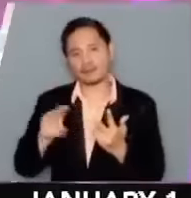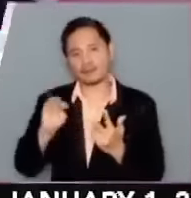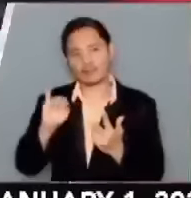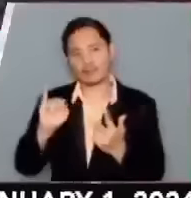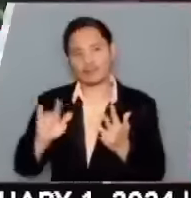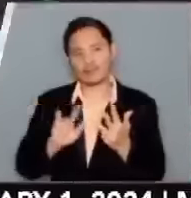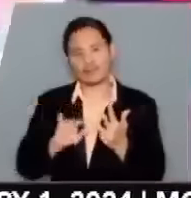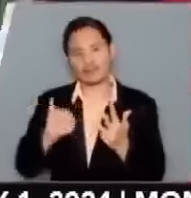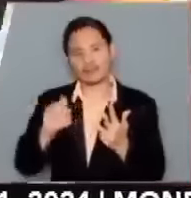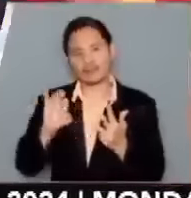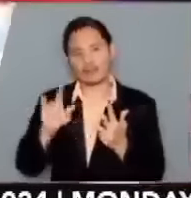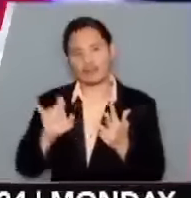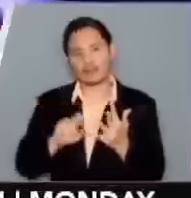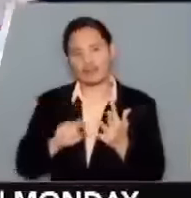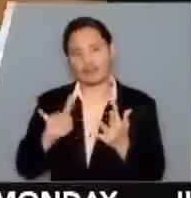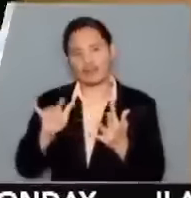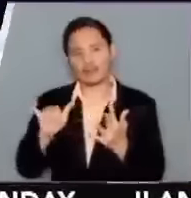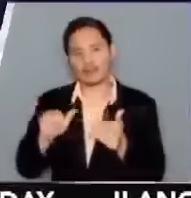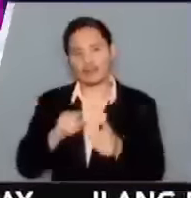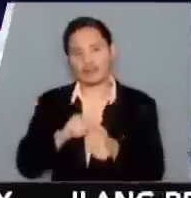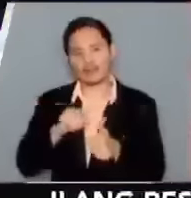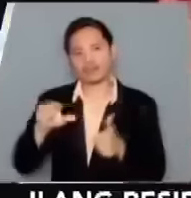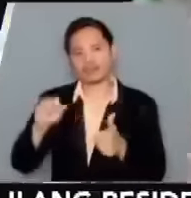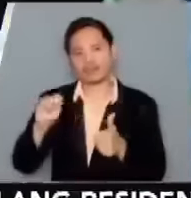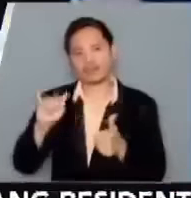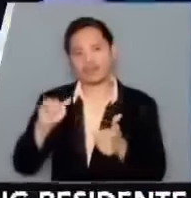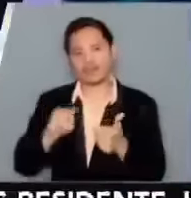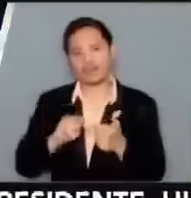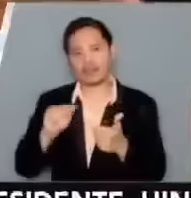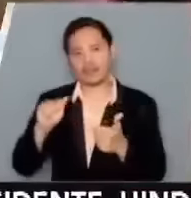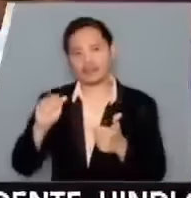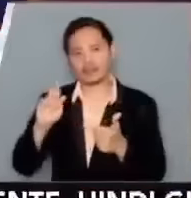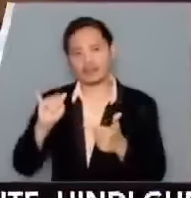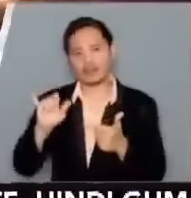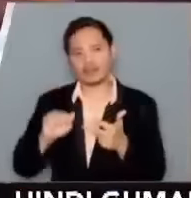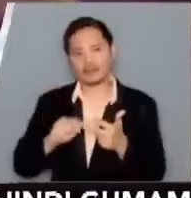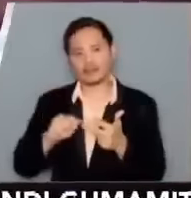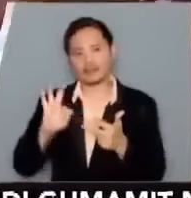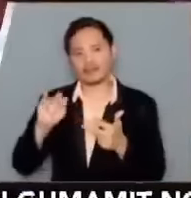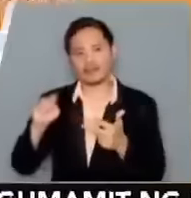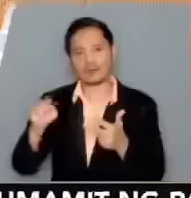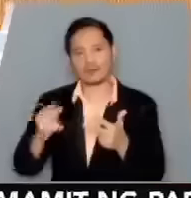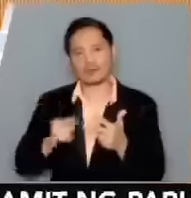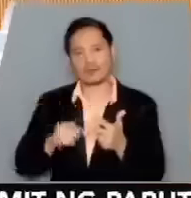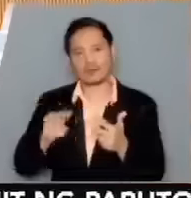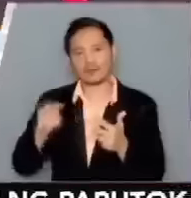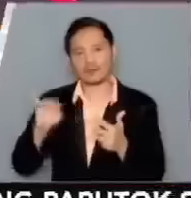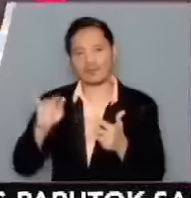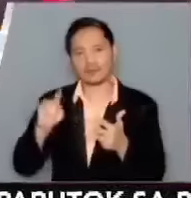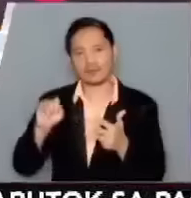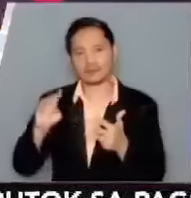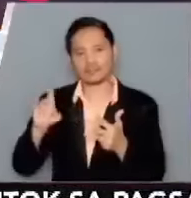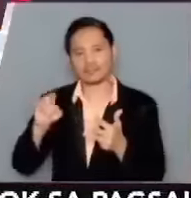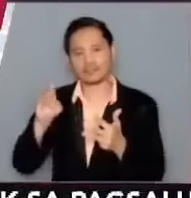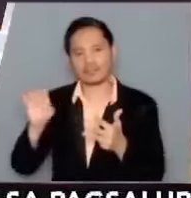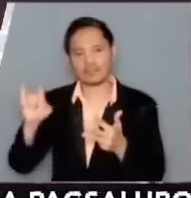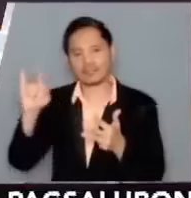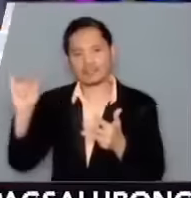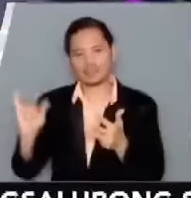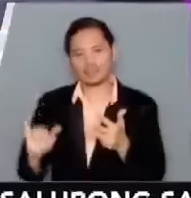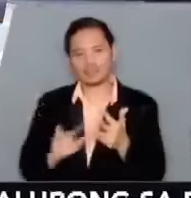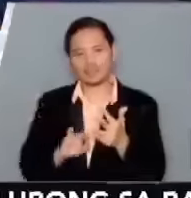Alcantara, Sanya Lopez, Andrea Torres, Faith Da Silva, Michelle Marquez D, Ken Chan, Christian